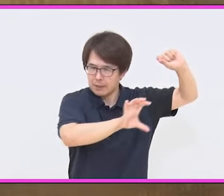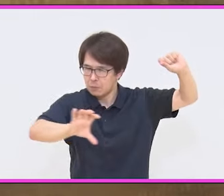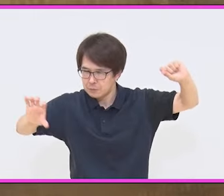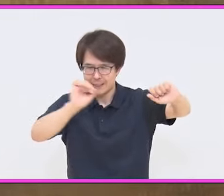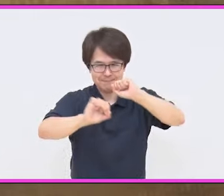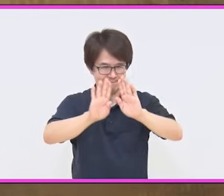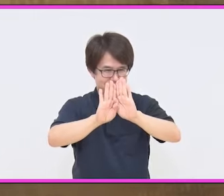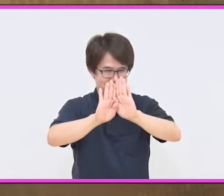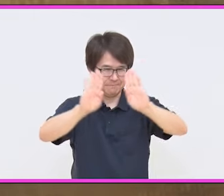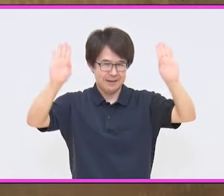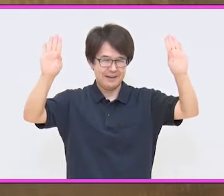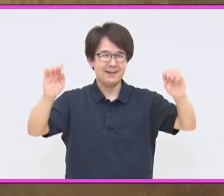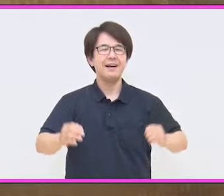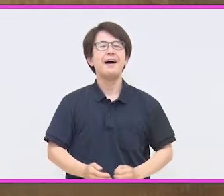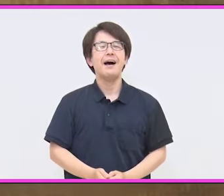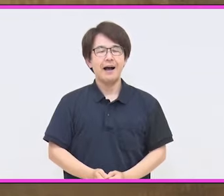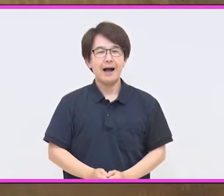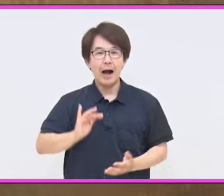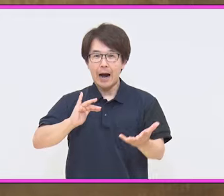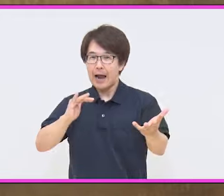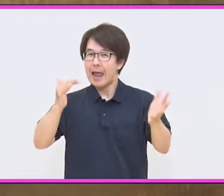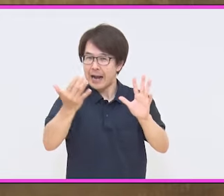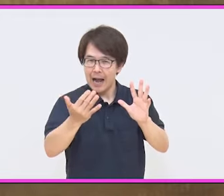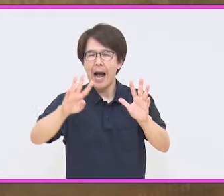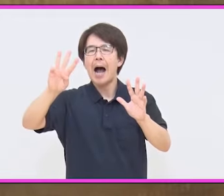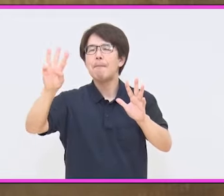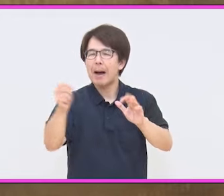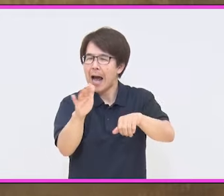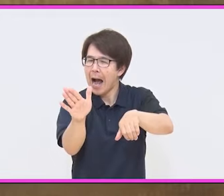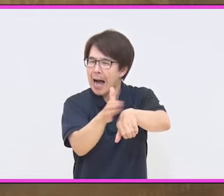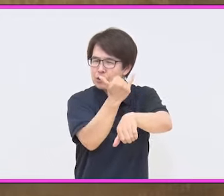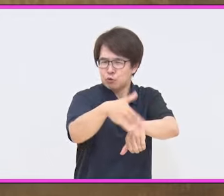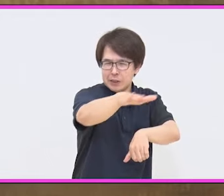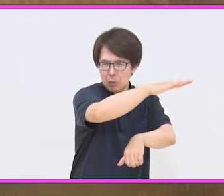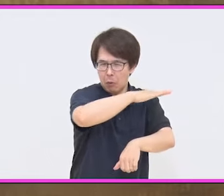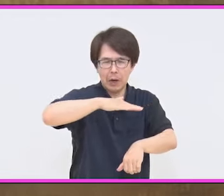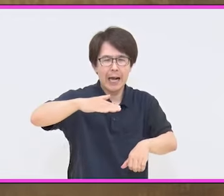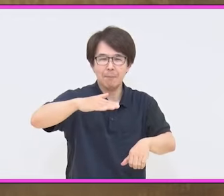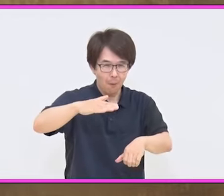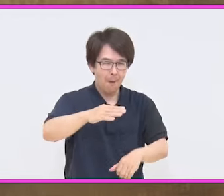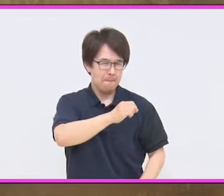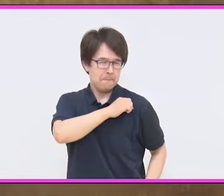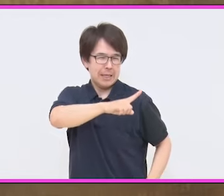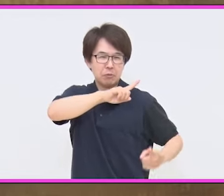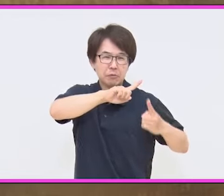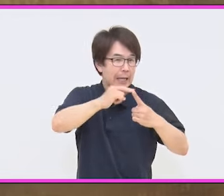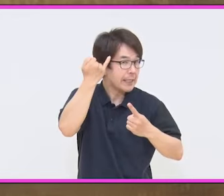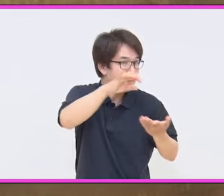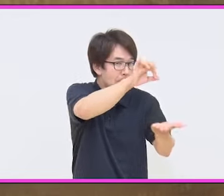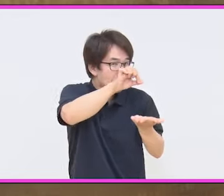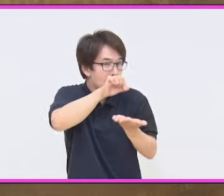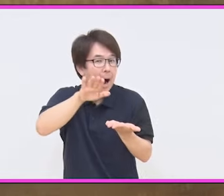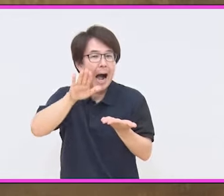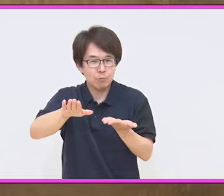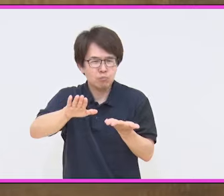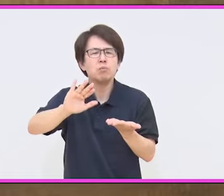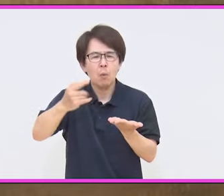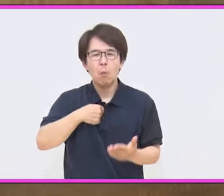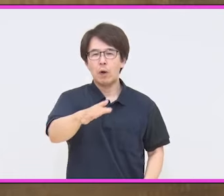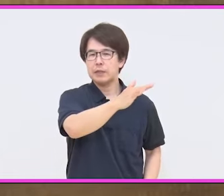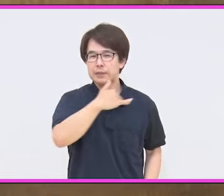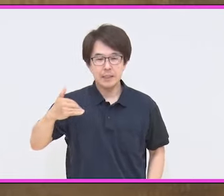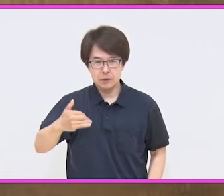。その変化にパラアスリートからもポジティブな意見を聞くことがありますが、私たちはここで歩みを